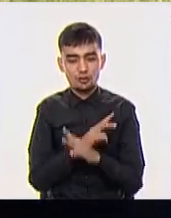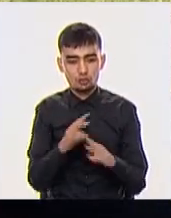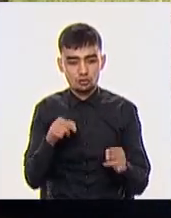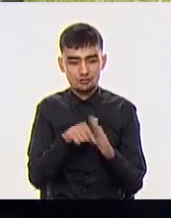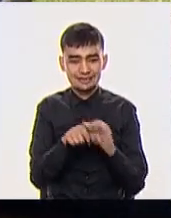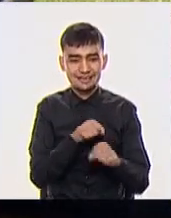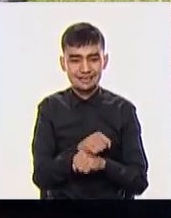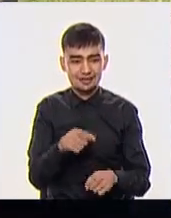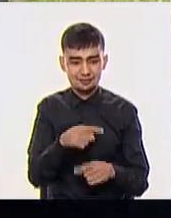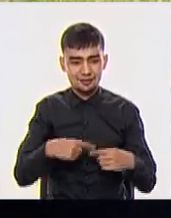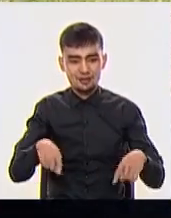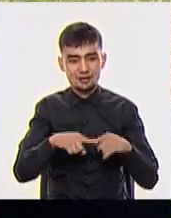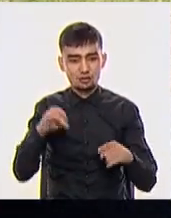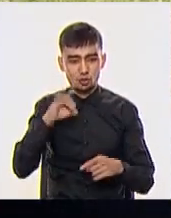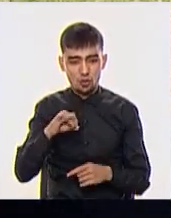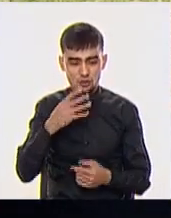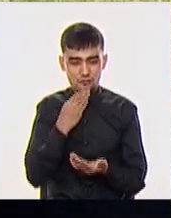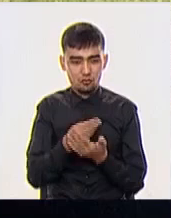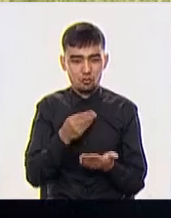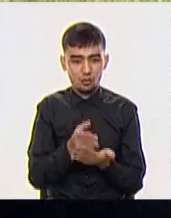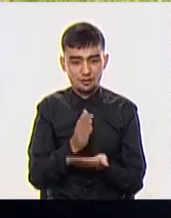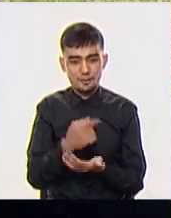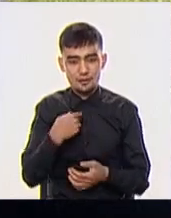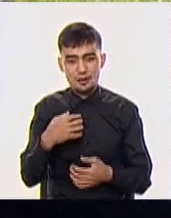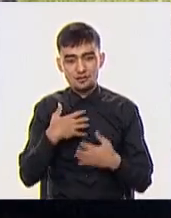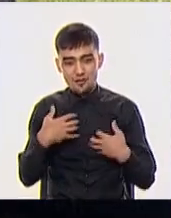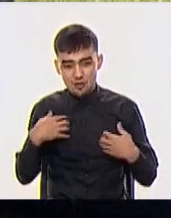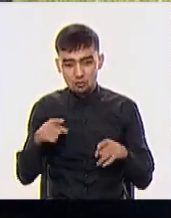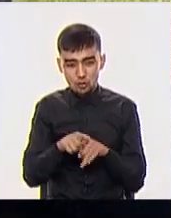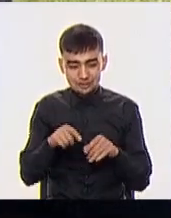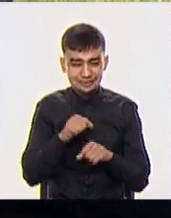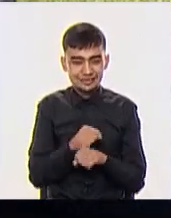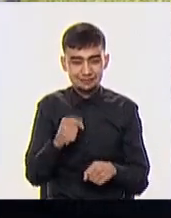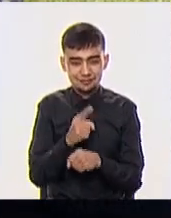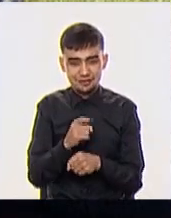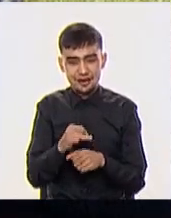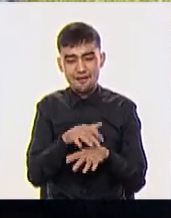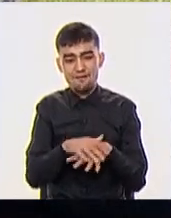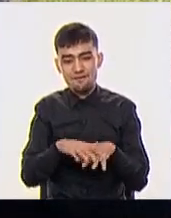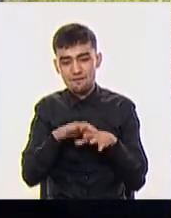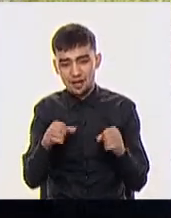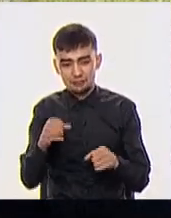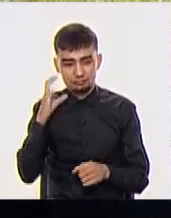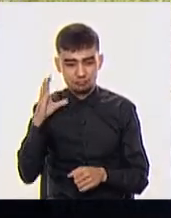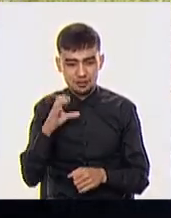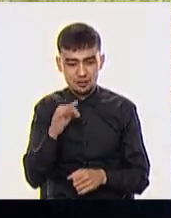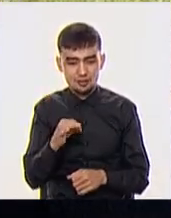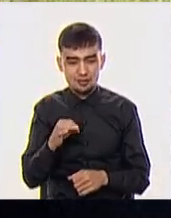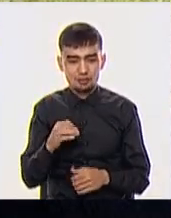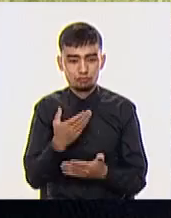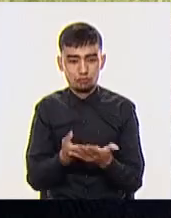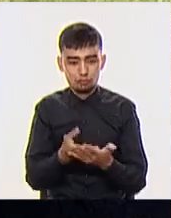Эта территория имеет историческую ценность. Мы даже скот сюда не загоняем, но власти на наши слова не реагируют, только